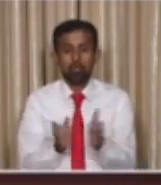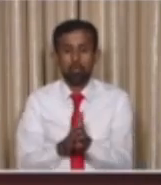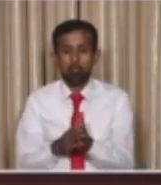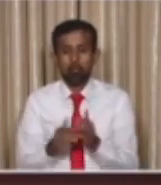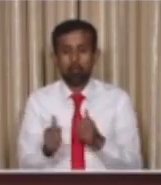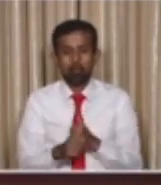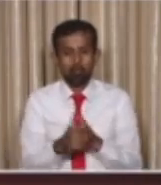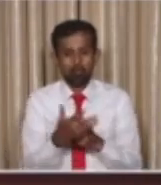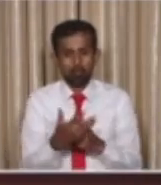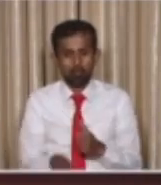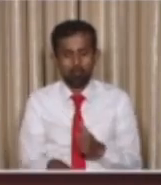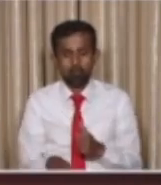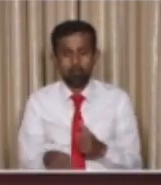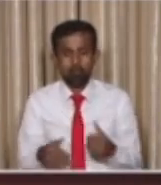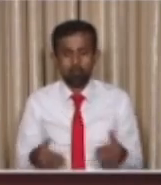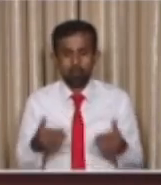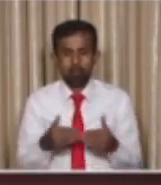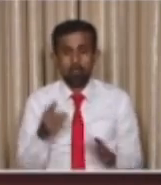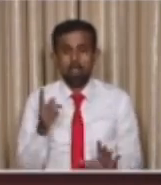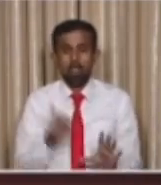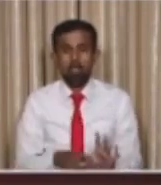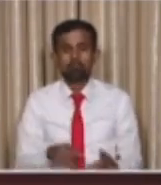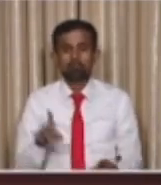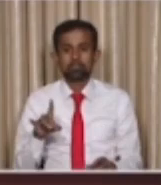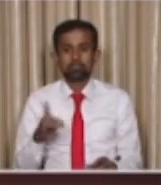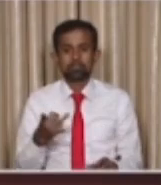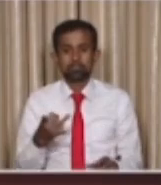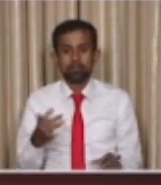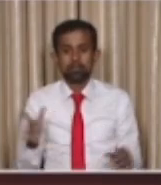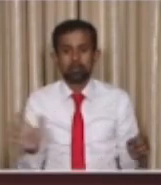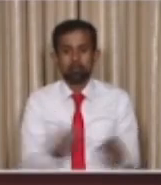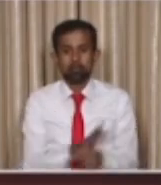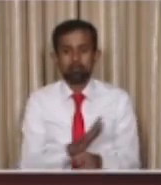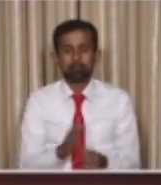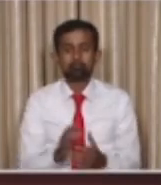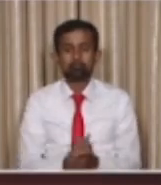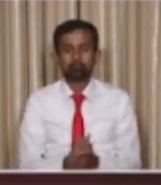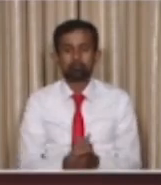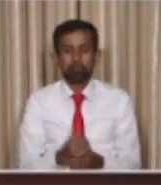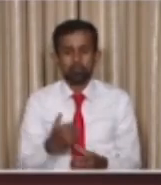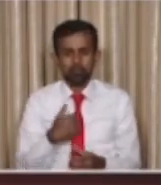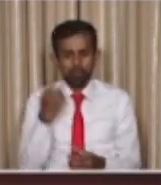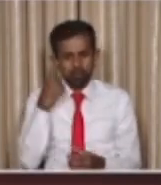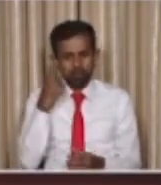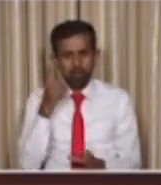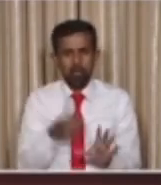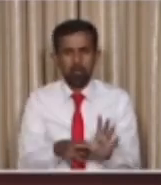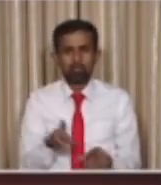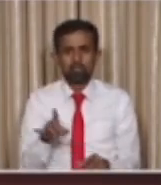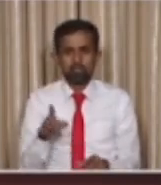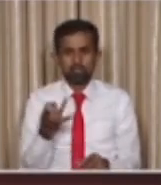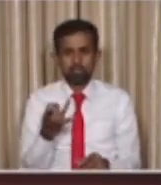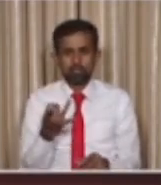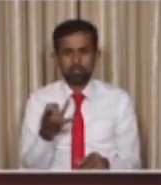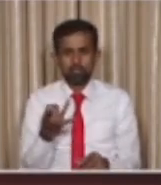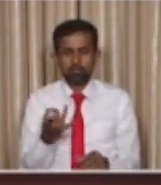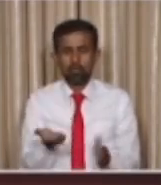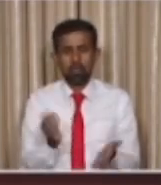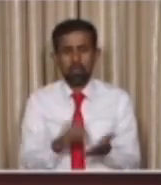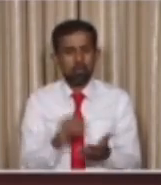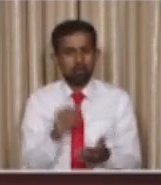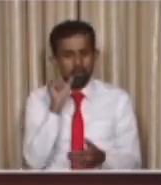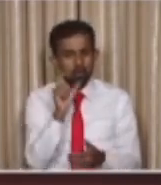ස්ථාපිත කරලා අදට අවුරුදු 100ක් සම්පූර්ණ වෙනවා මම හිතනවා මේ 100 අවුරුද්ද අහපව් හැරලා